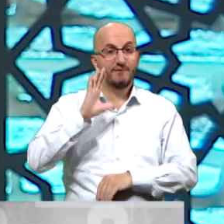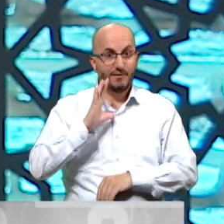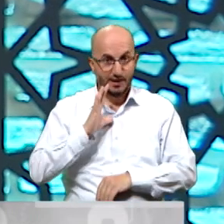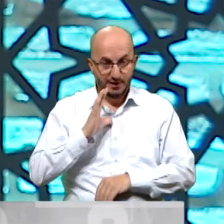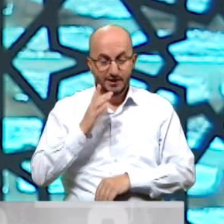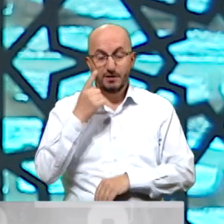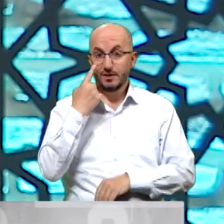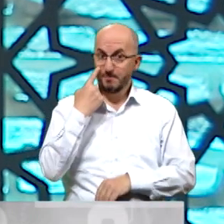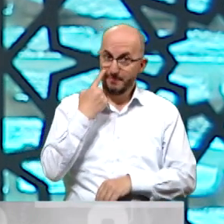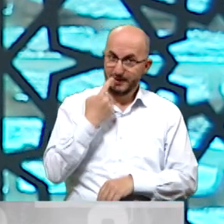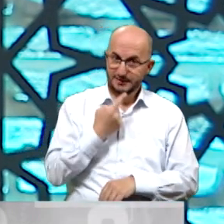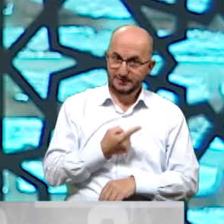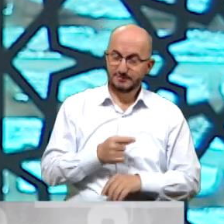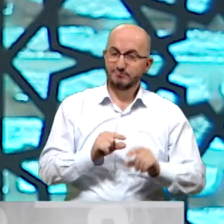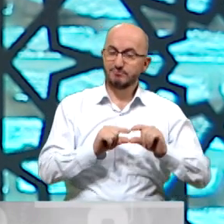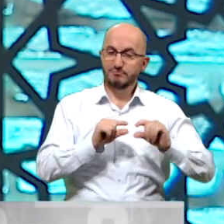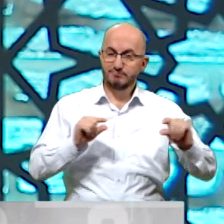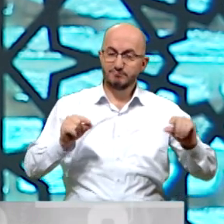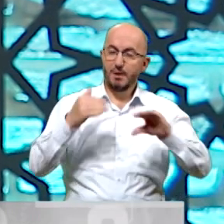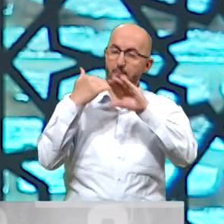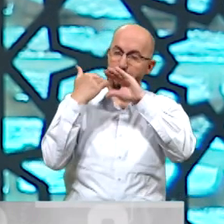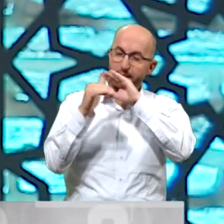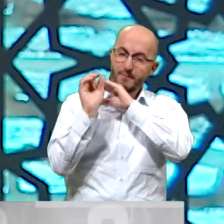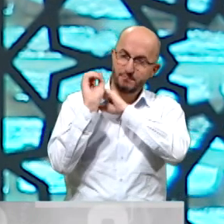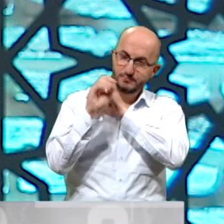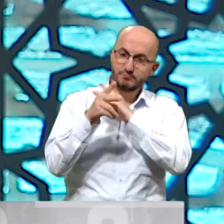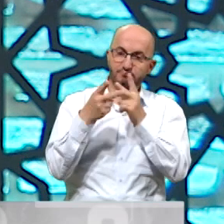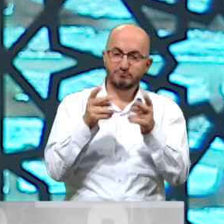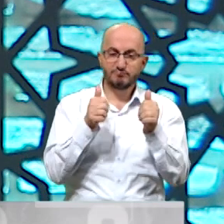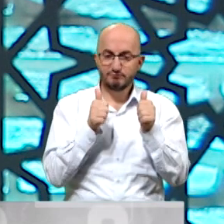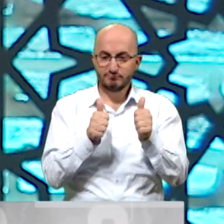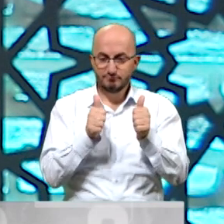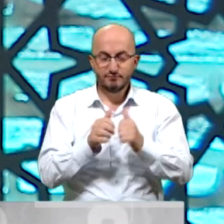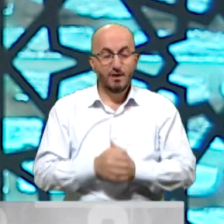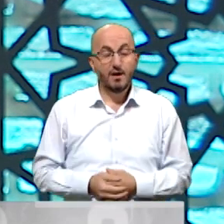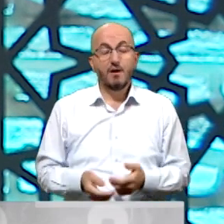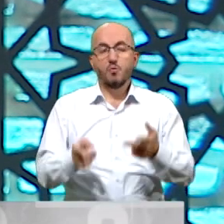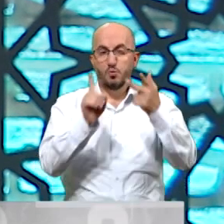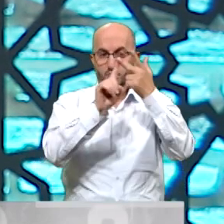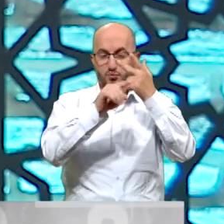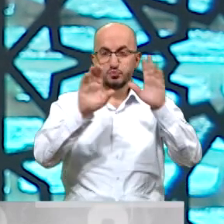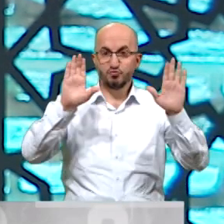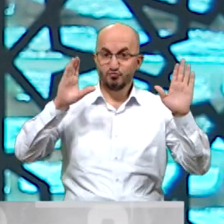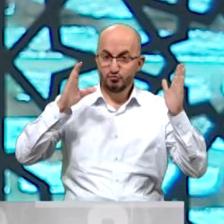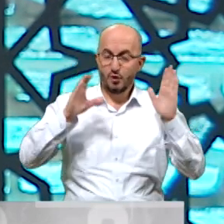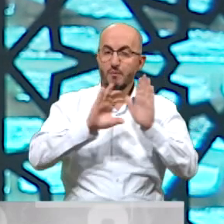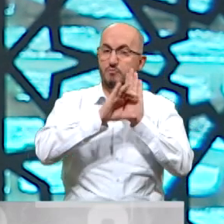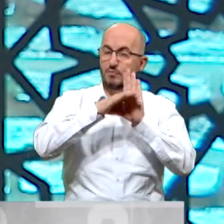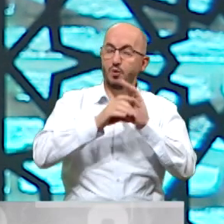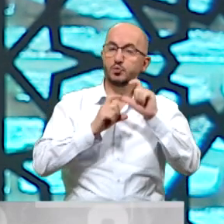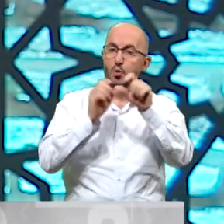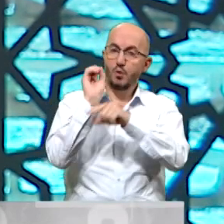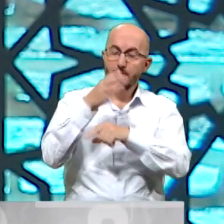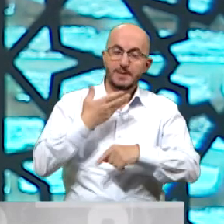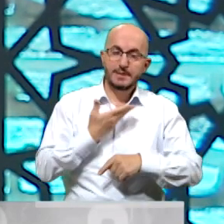soralim@diyanet.gov.tr adresi üzerinden de mail yoluyla sorularınızı bizimle paylaşabilirsiniz. Ve sosyal medya hesapları üzerinden soru göndermek